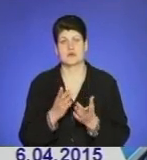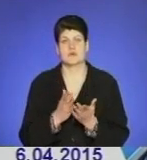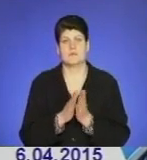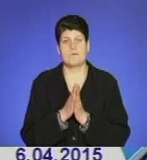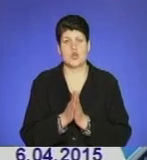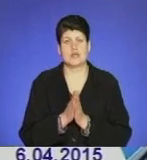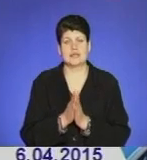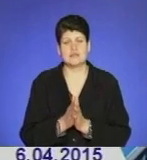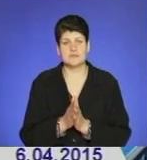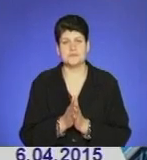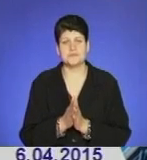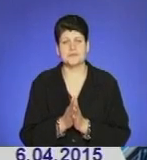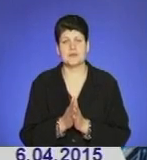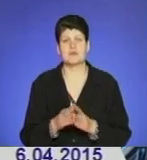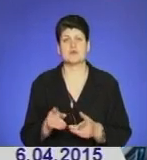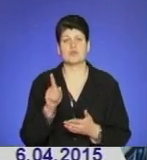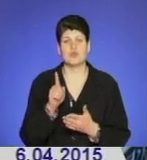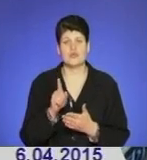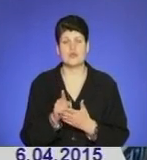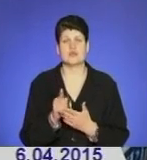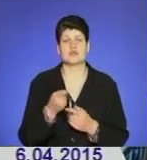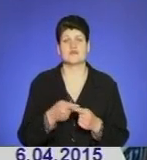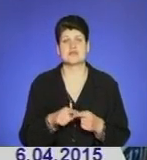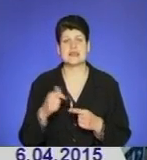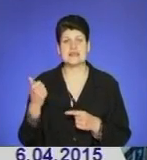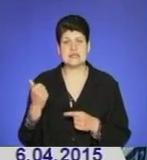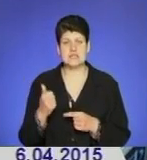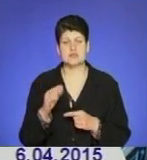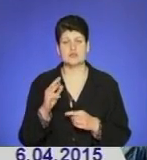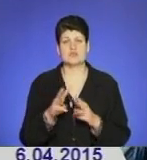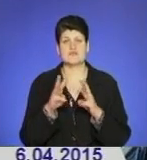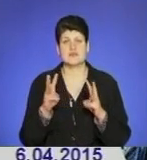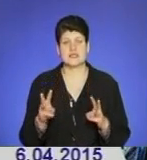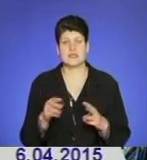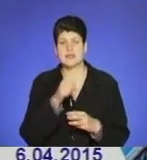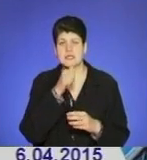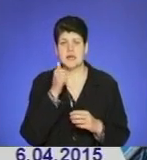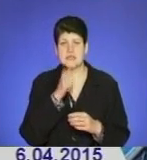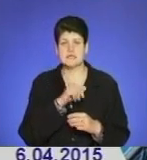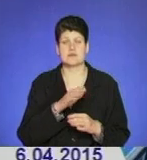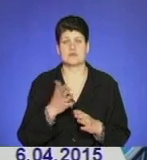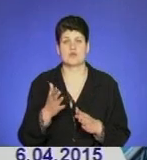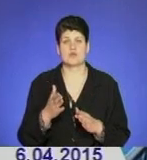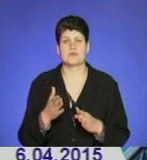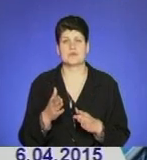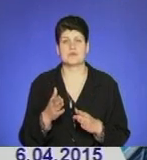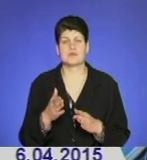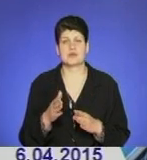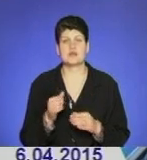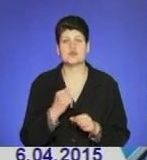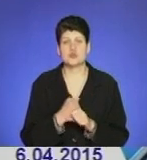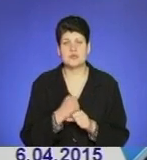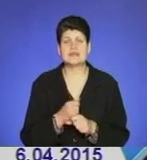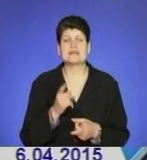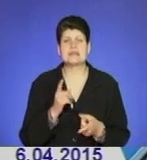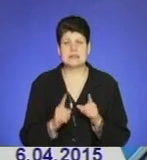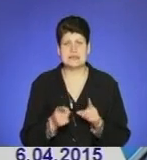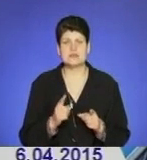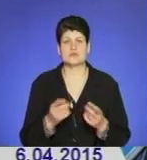перебувати в цей страшний тиждень у святих таїнствах сповіді, причастя, маслособорування і зробити дійсно